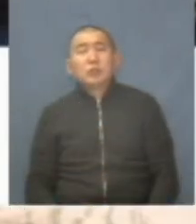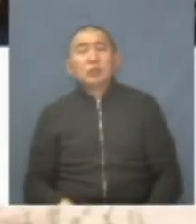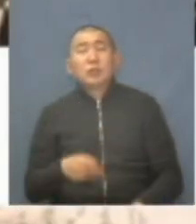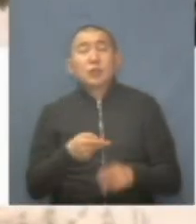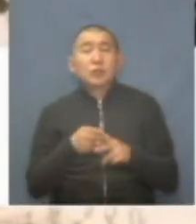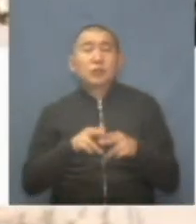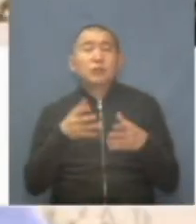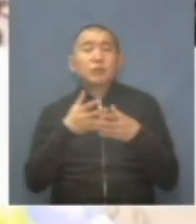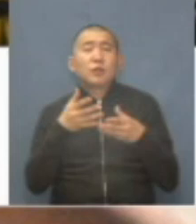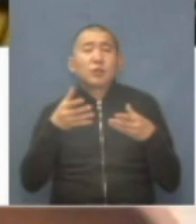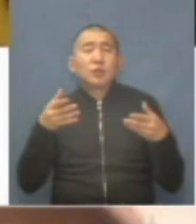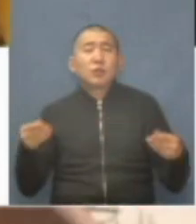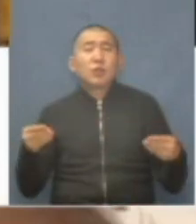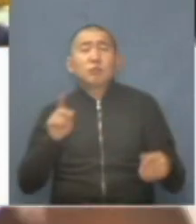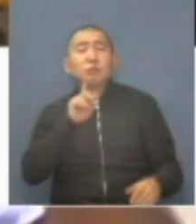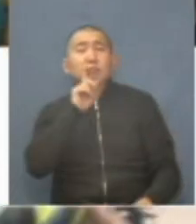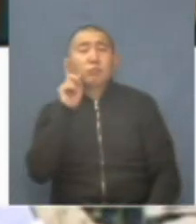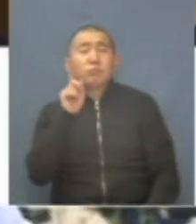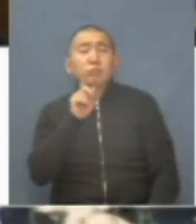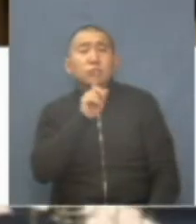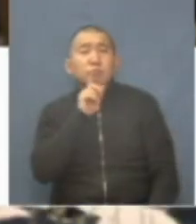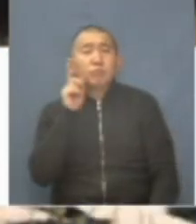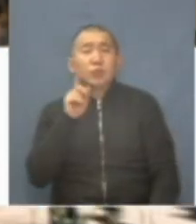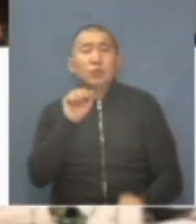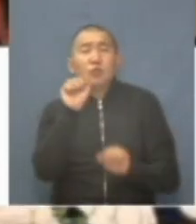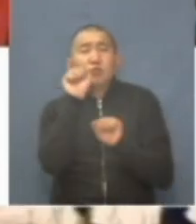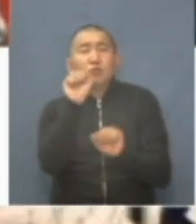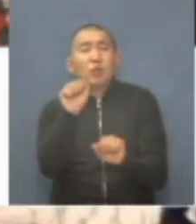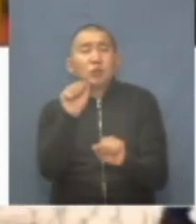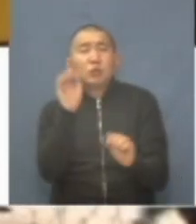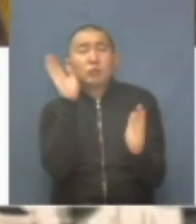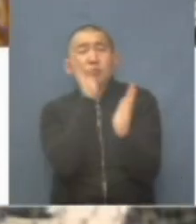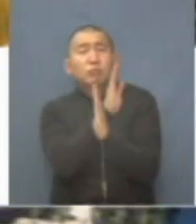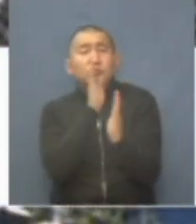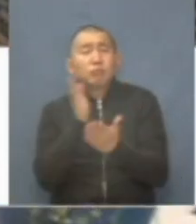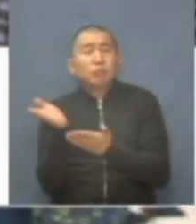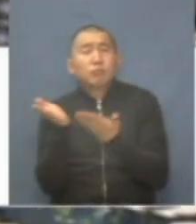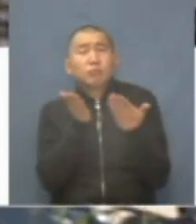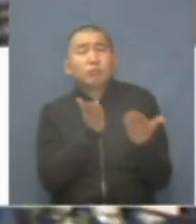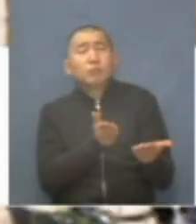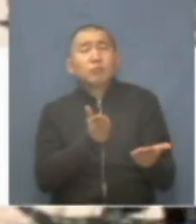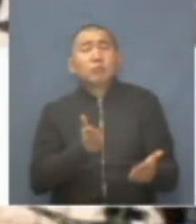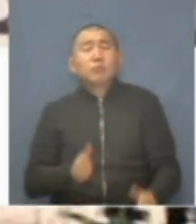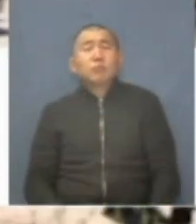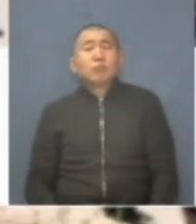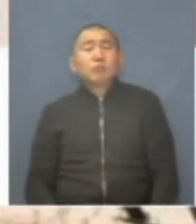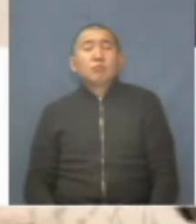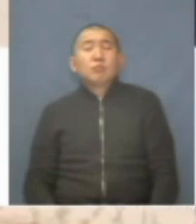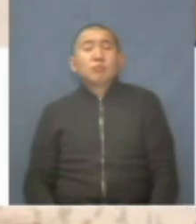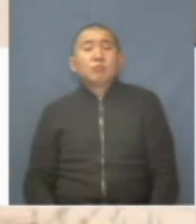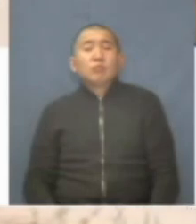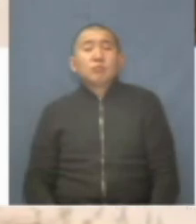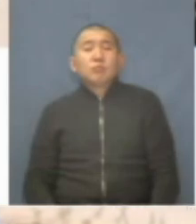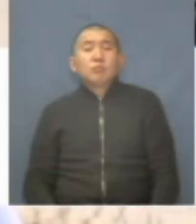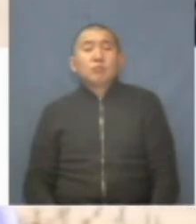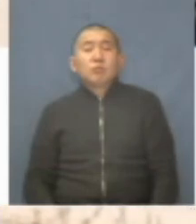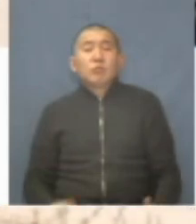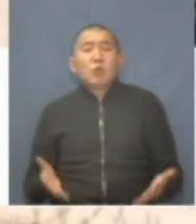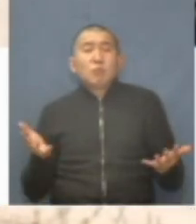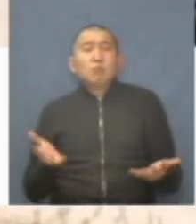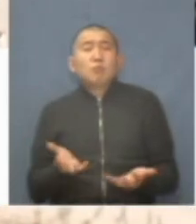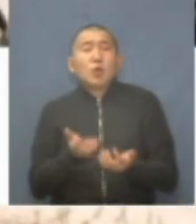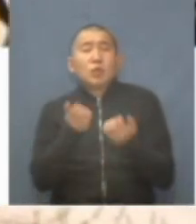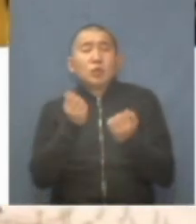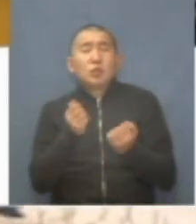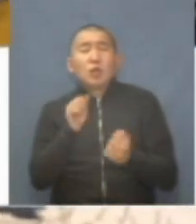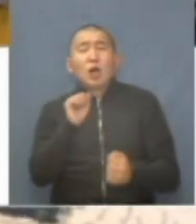Осындай сенбіліктер арқылы жастарды қоршаған ортаны қорғауға шақырамыз. Бұл сенбілік соның дәлелі. Осындай шараны ұйымдастыруға қолдау көрсеткен